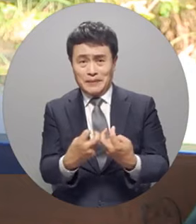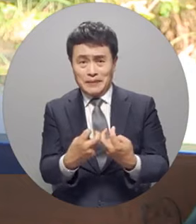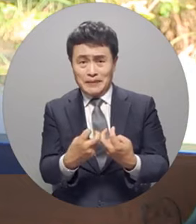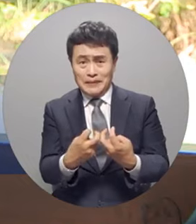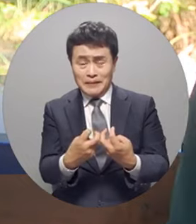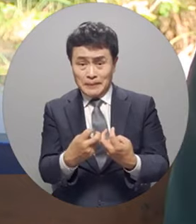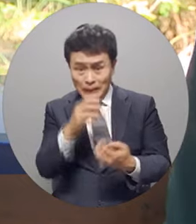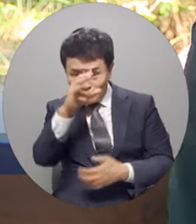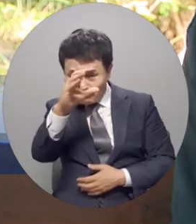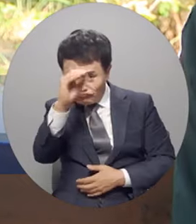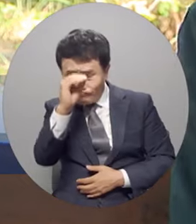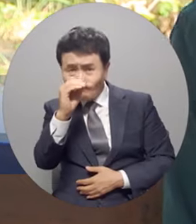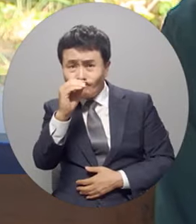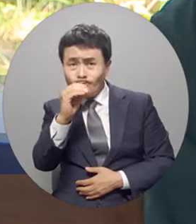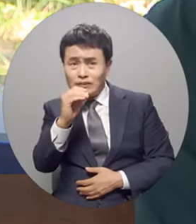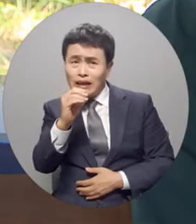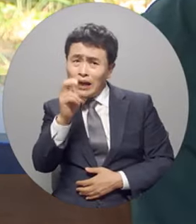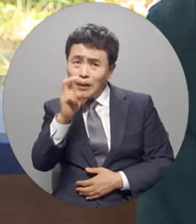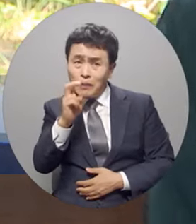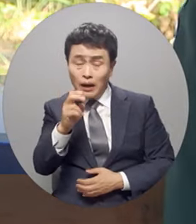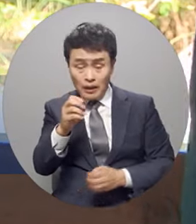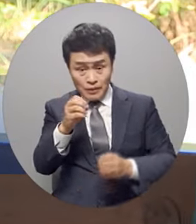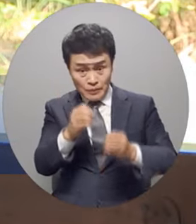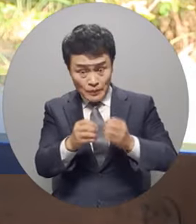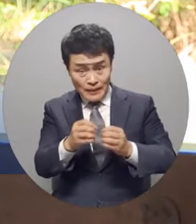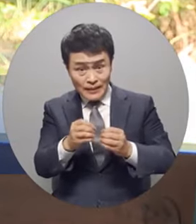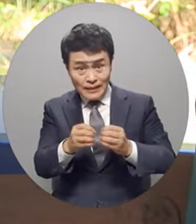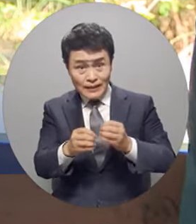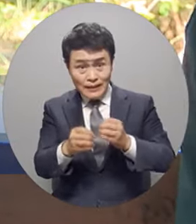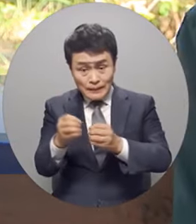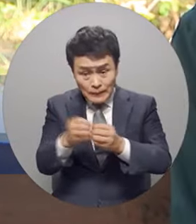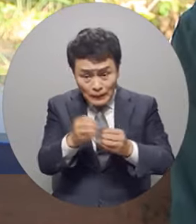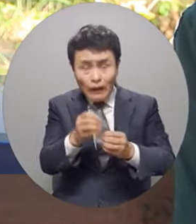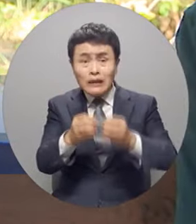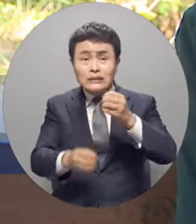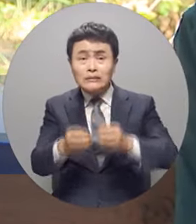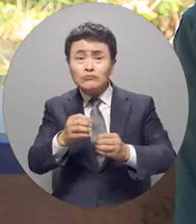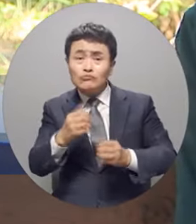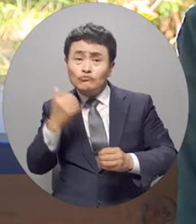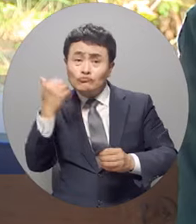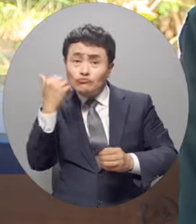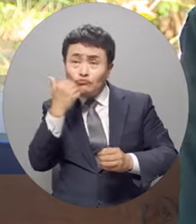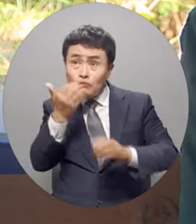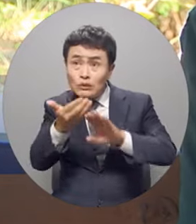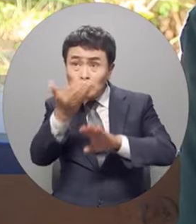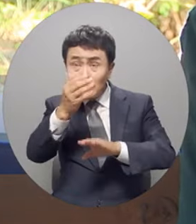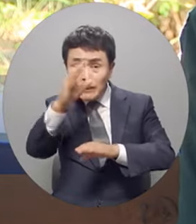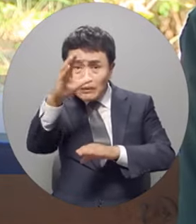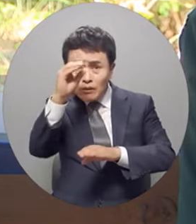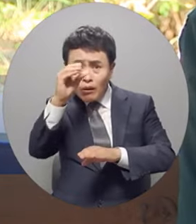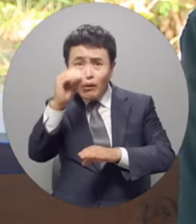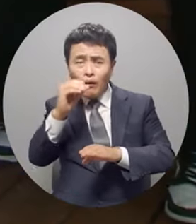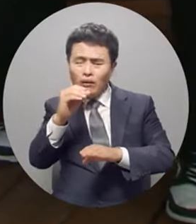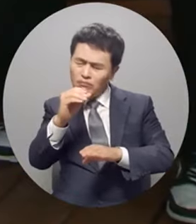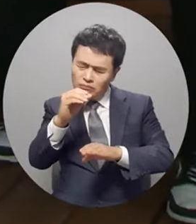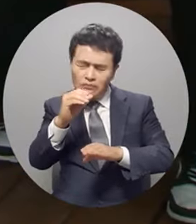닮을까 싶어서 소설가나 시인들은 누구를 선배를 닮는다는 것이